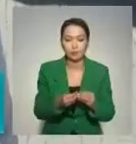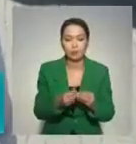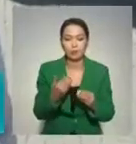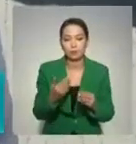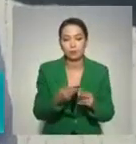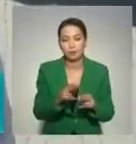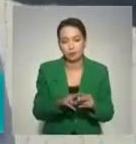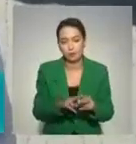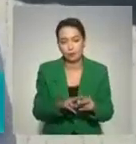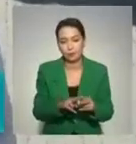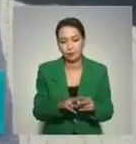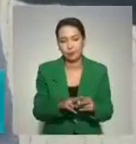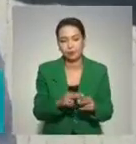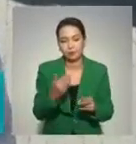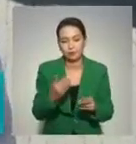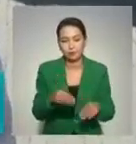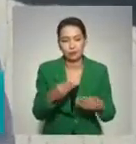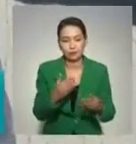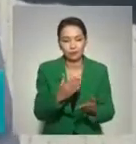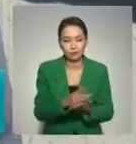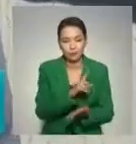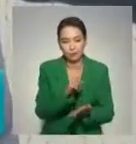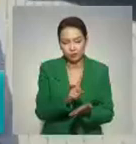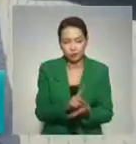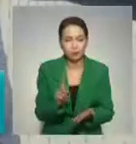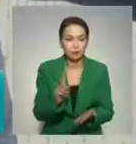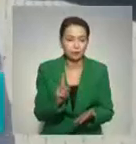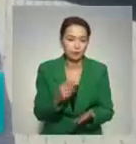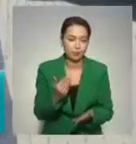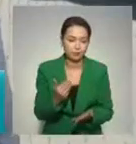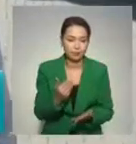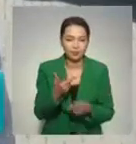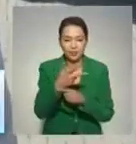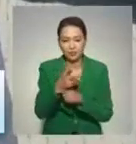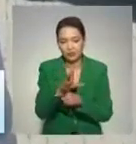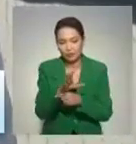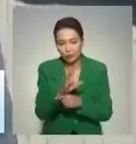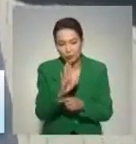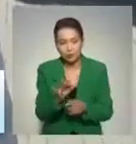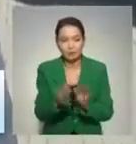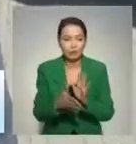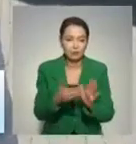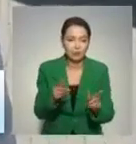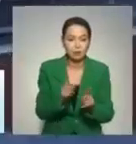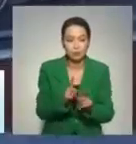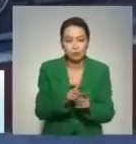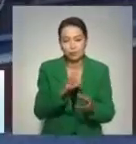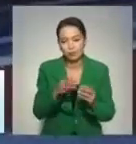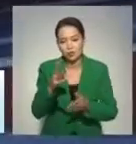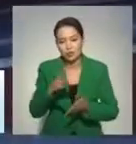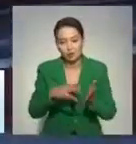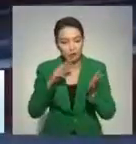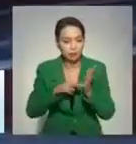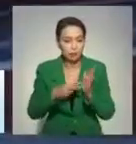учреждения даются протокольные рекомендации. К этим приложениям мы обязательно прилагаем фото, видеофиксацию. В ближайшее время решим вопрос выдачи штрафа.